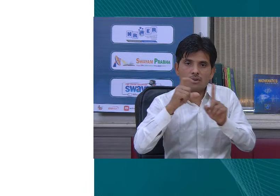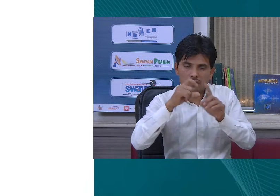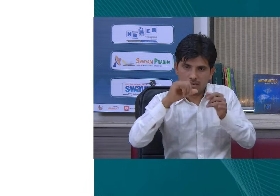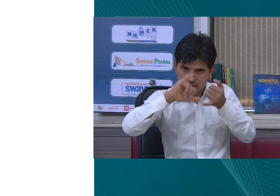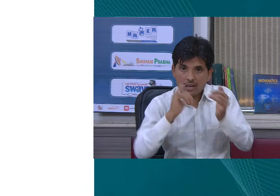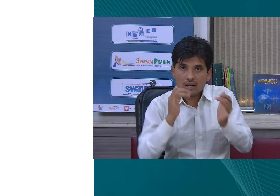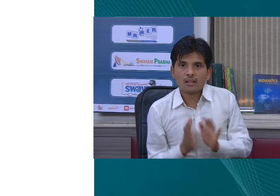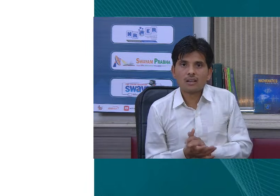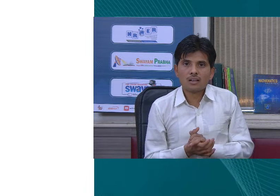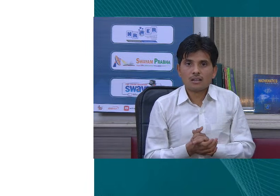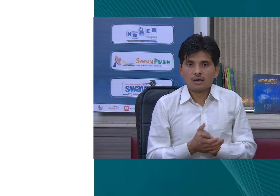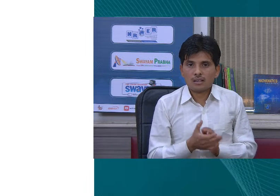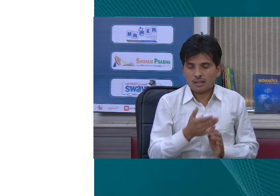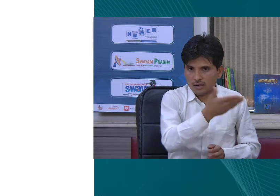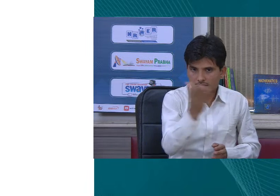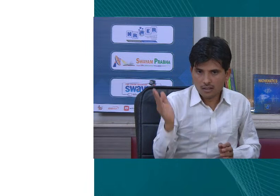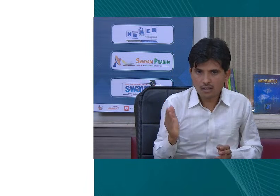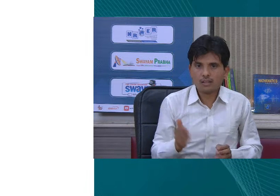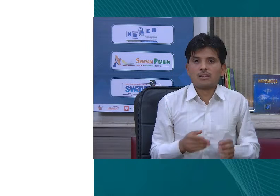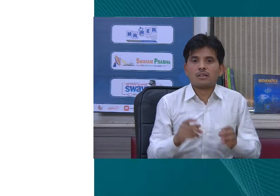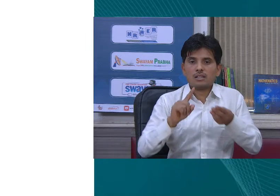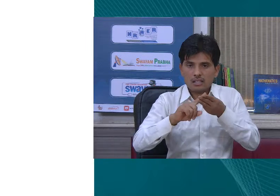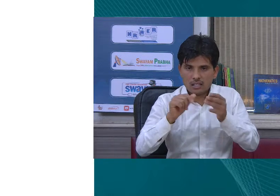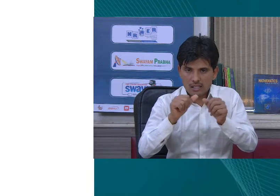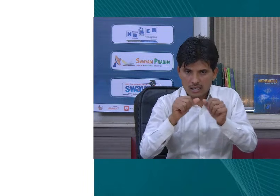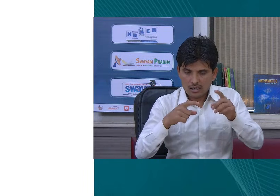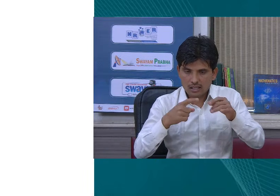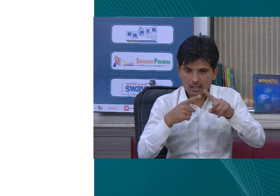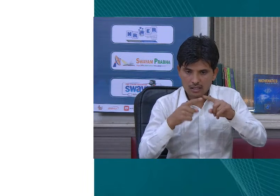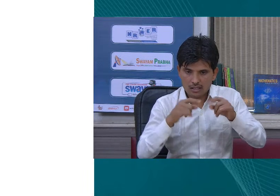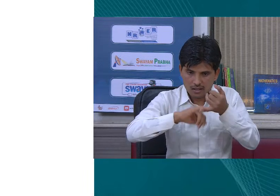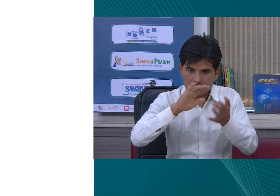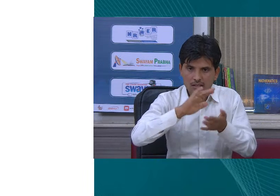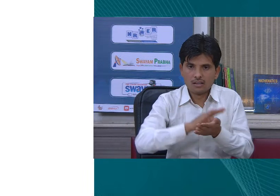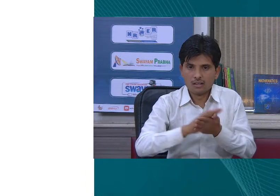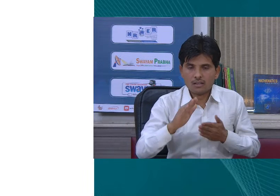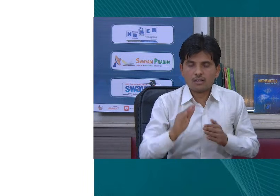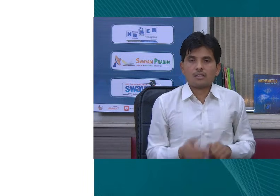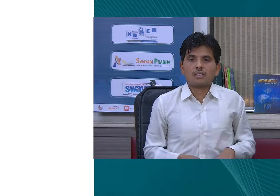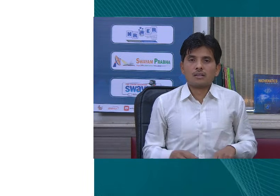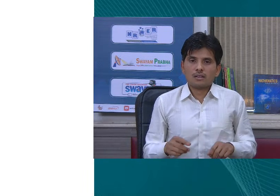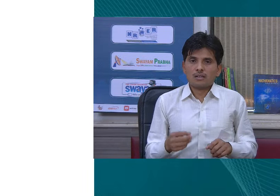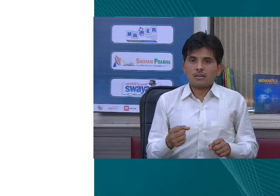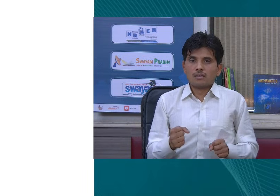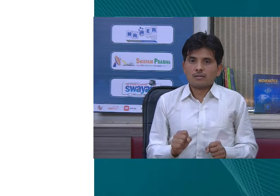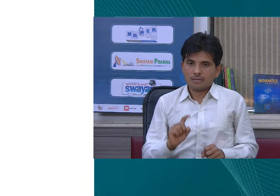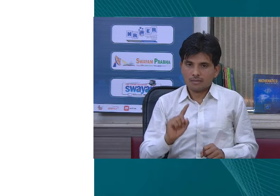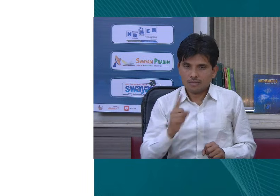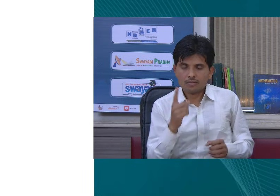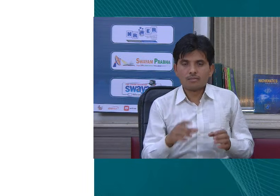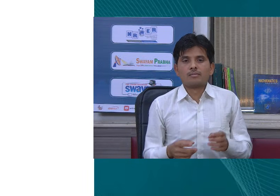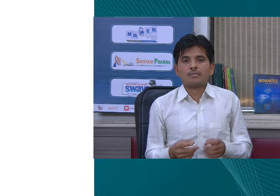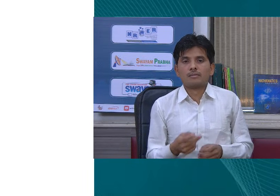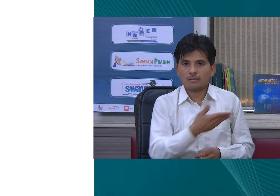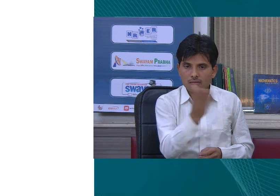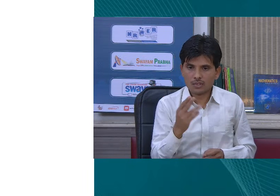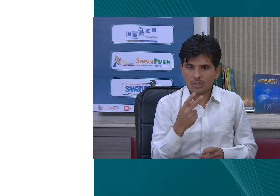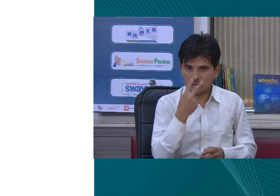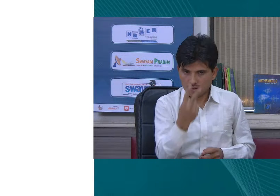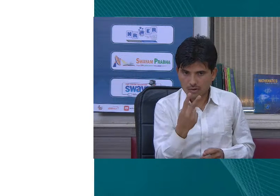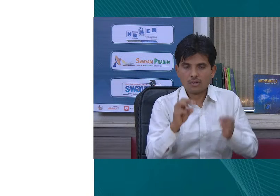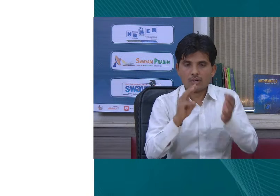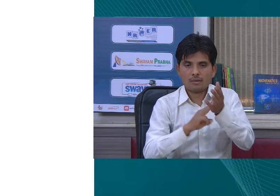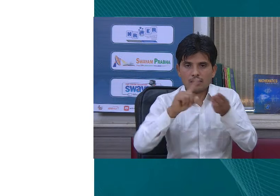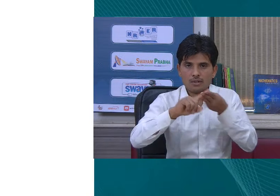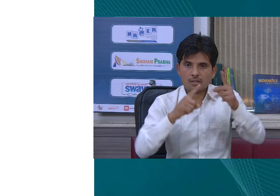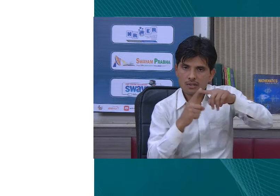have form of gases, they are having heat, so they tend to burn and move from one place to another. So ये meteoroids होते